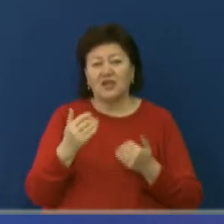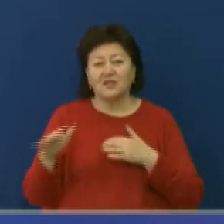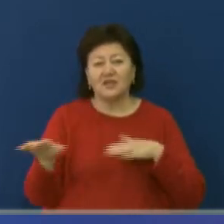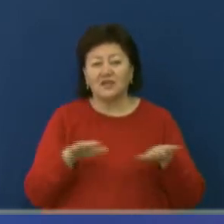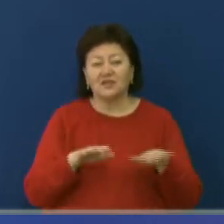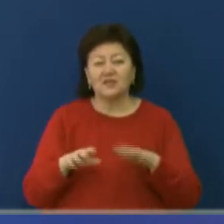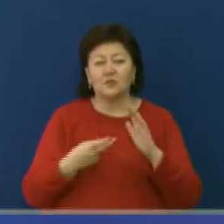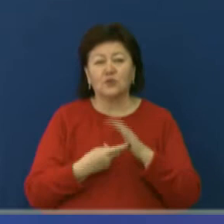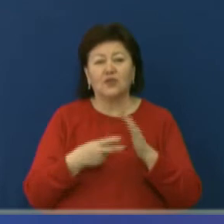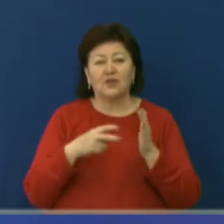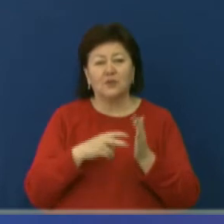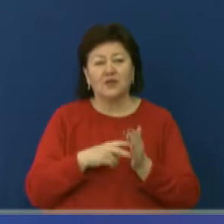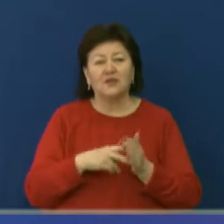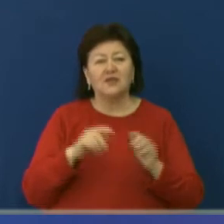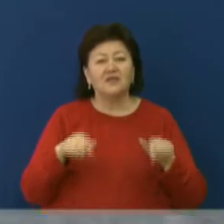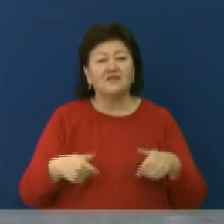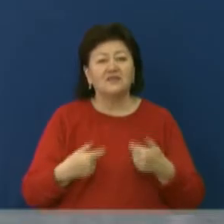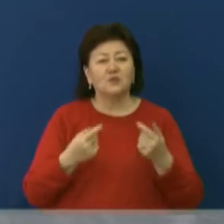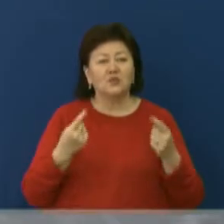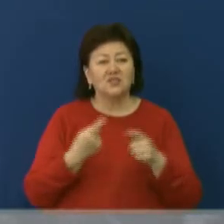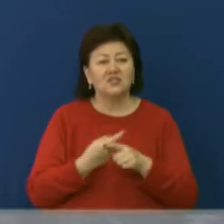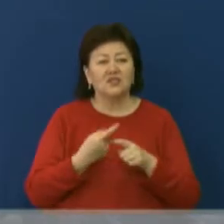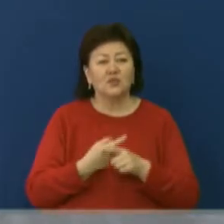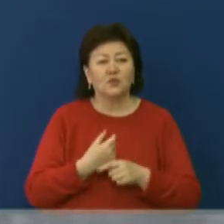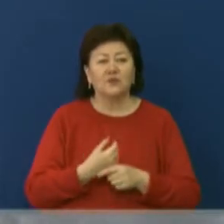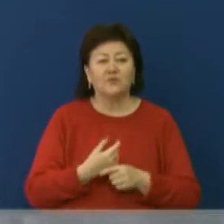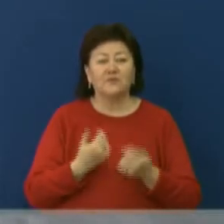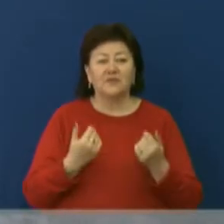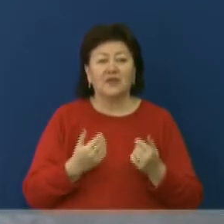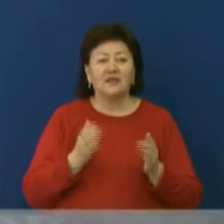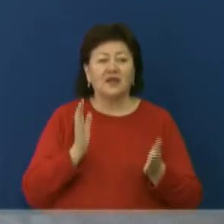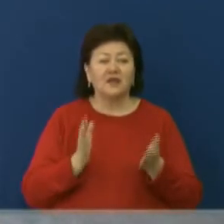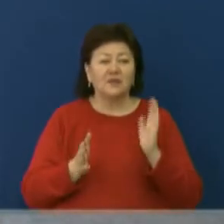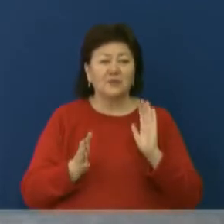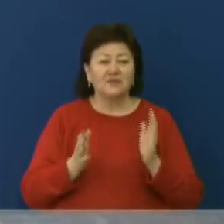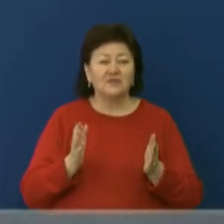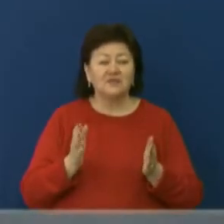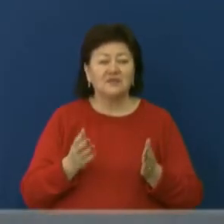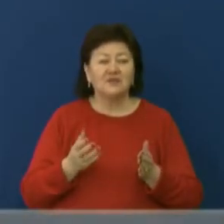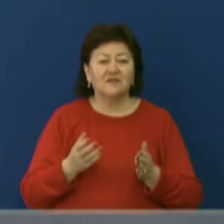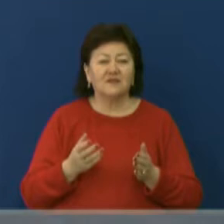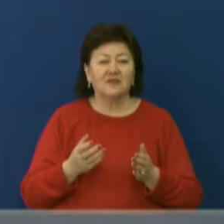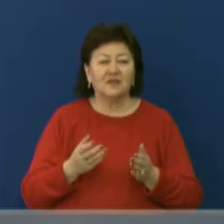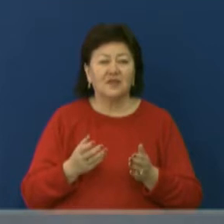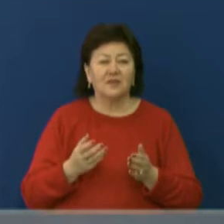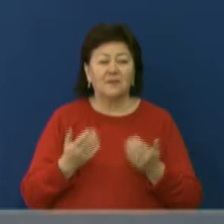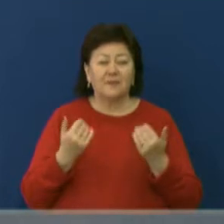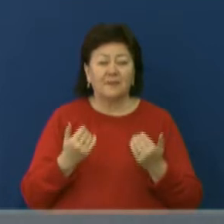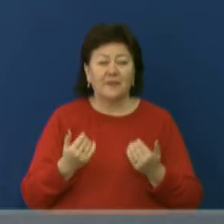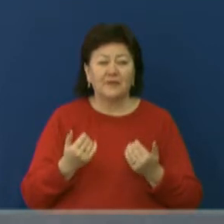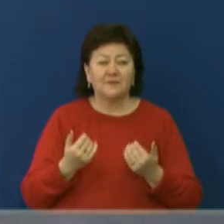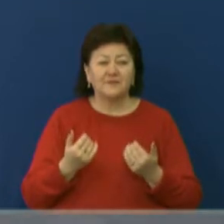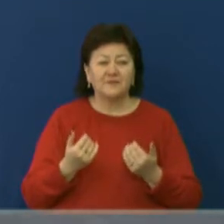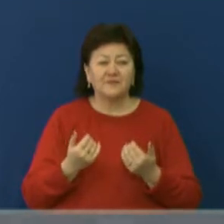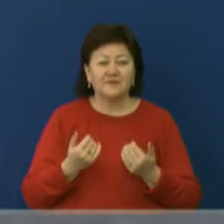макеты инновационных технологий. Это роботизированный комплекс, состоящий из аэро- и передвижного плавающего